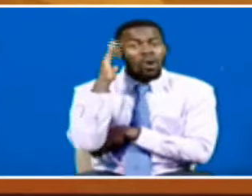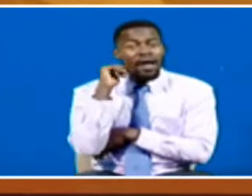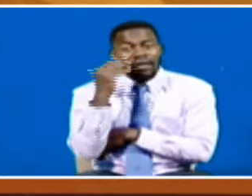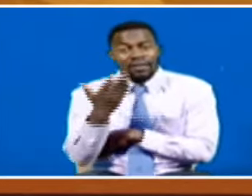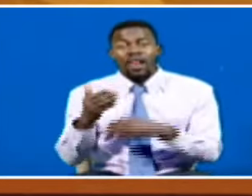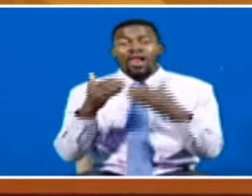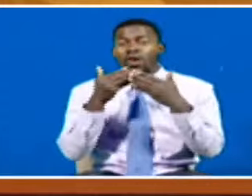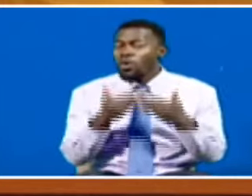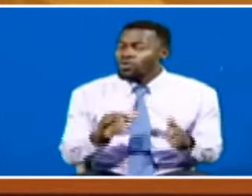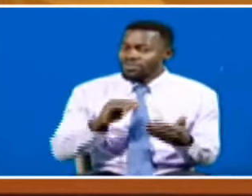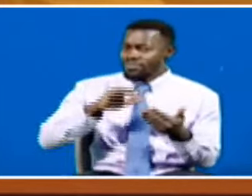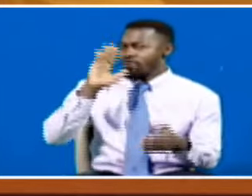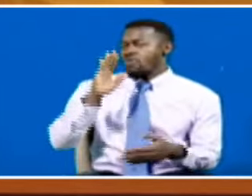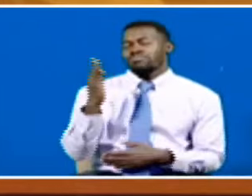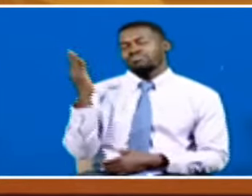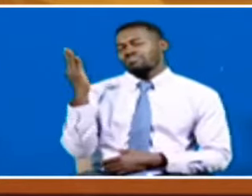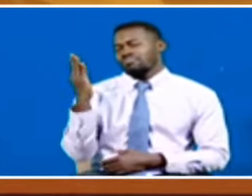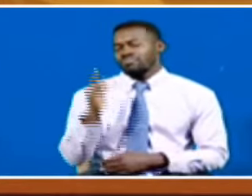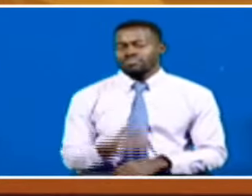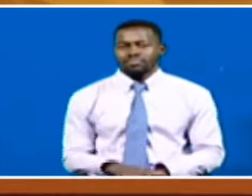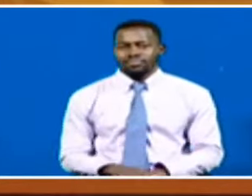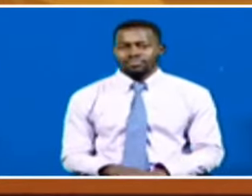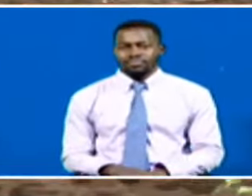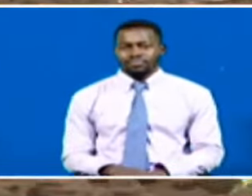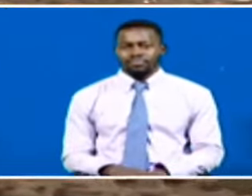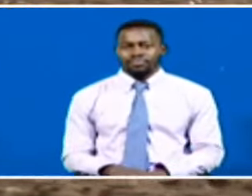gushi. Ken Gashuhi anaarifu.